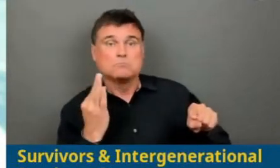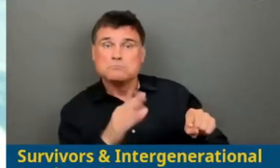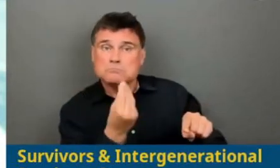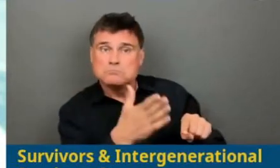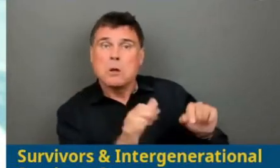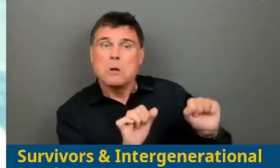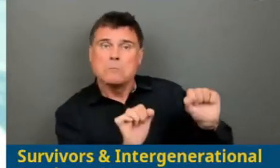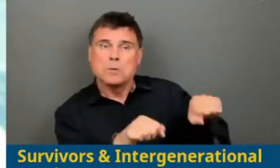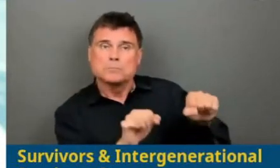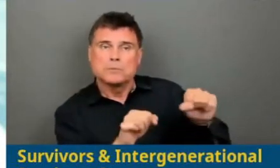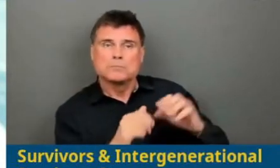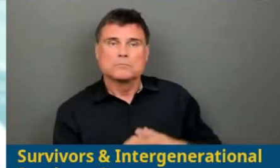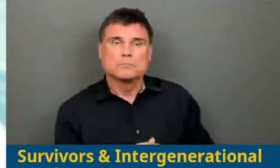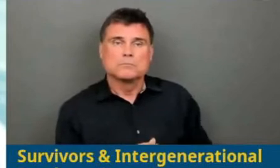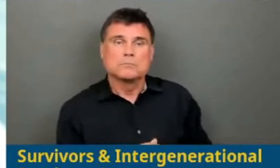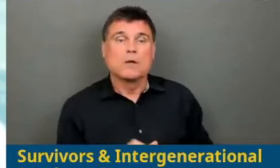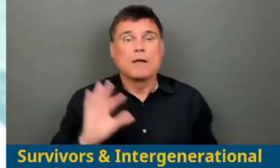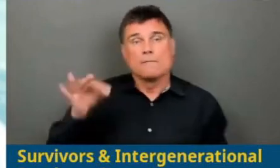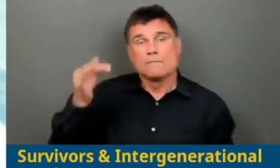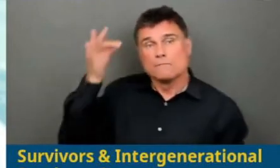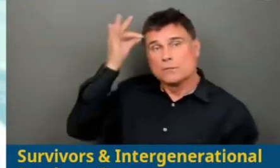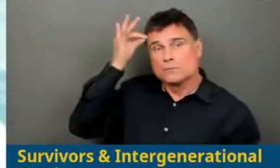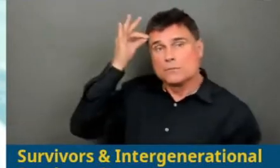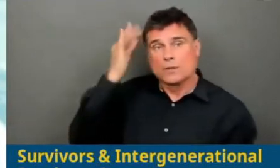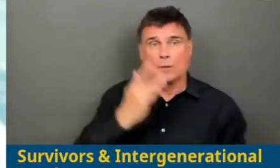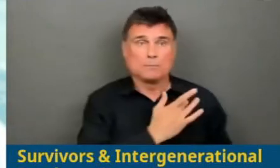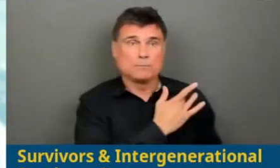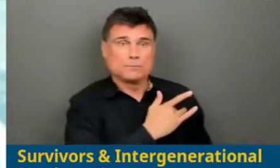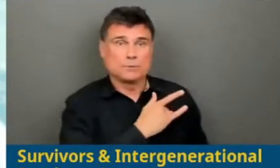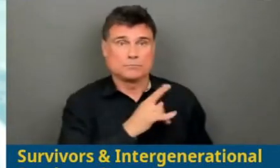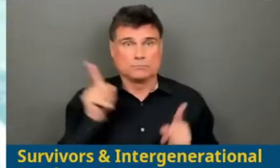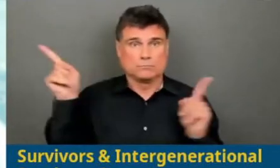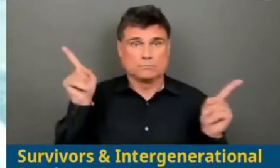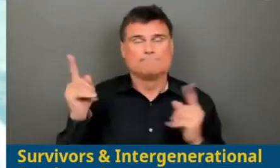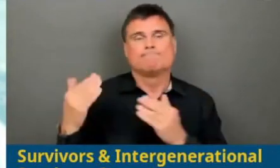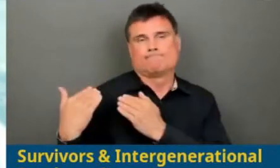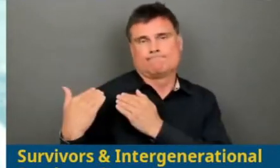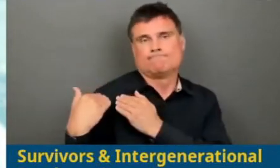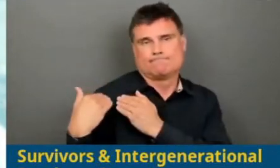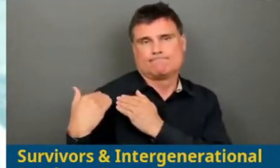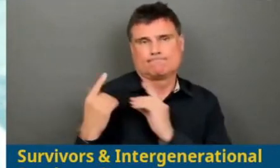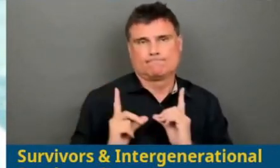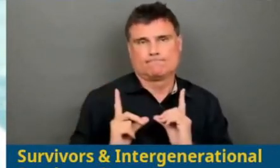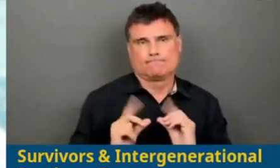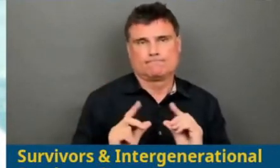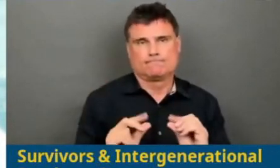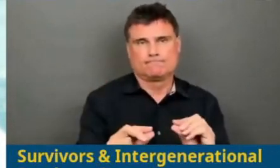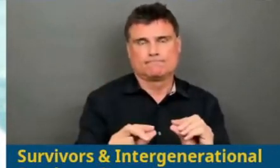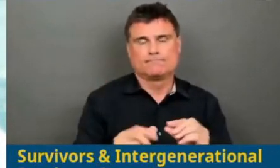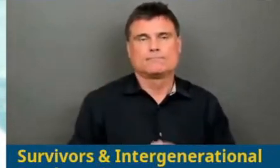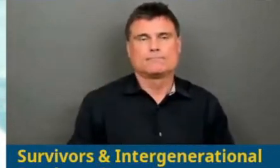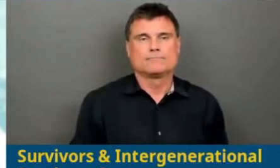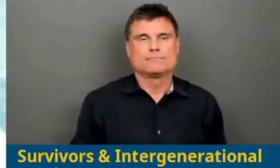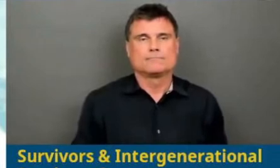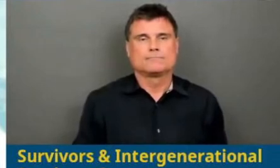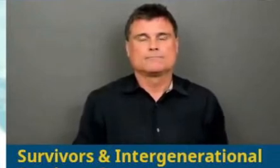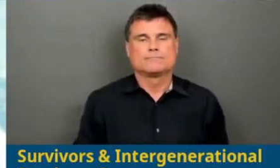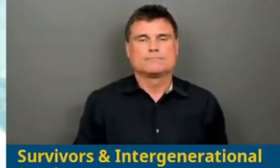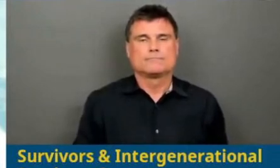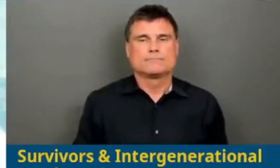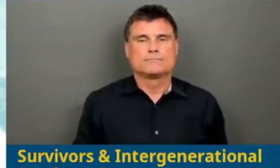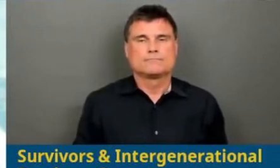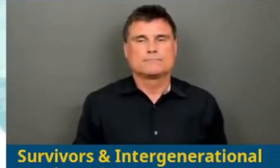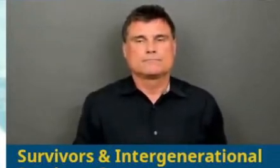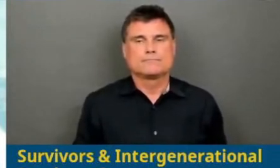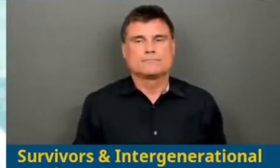bien sûr, et ils ont la responsabilité principale en ce domaine. Mais c'est pour aider le gouvernement fédéral, pour être